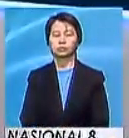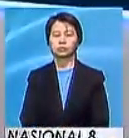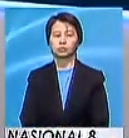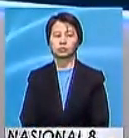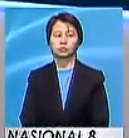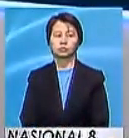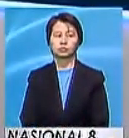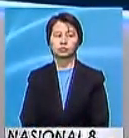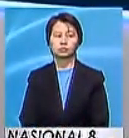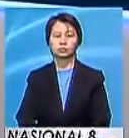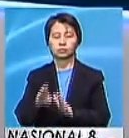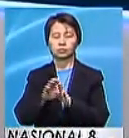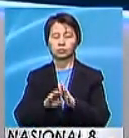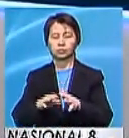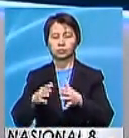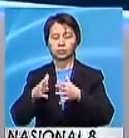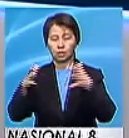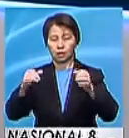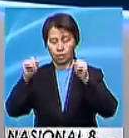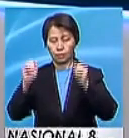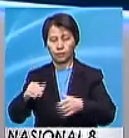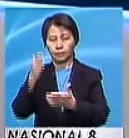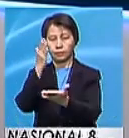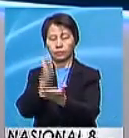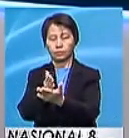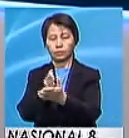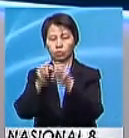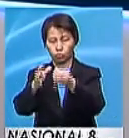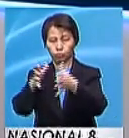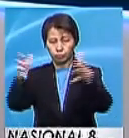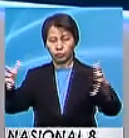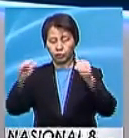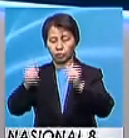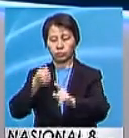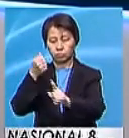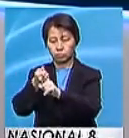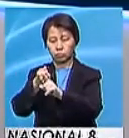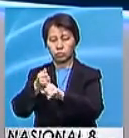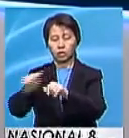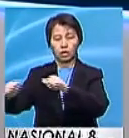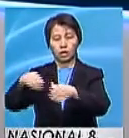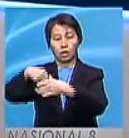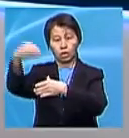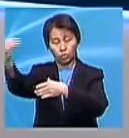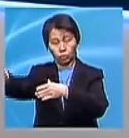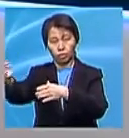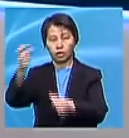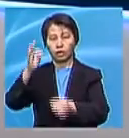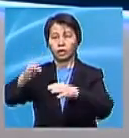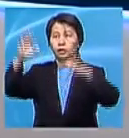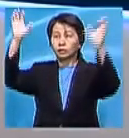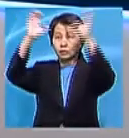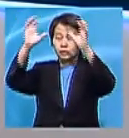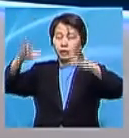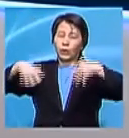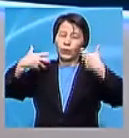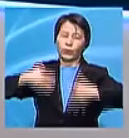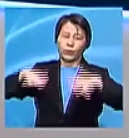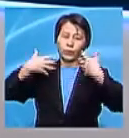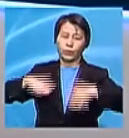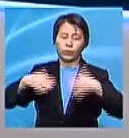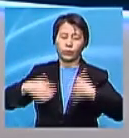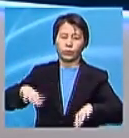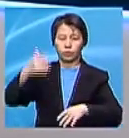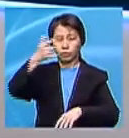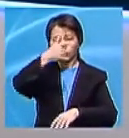Guru besar boleh mengeluarkan arahan untuk menghentikan sebarang kegiatan di luar bilik darjah sekiranya cuaca terlalu panas berikutan El